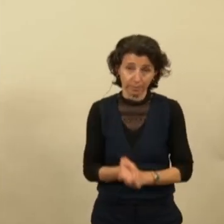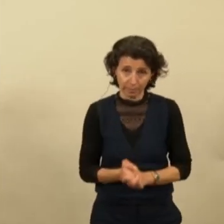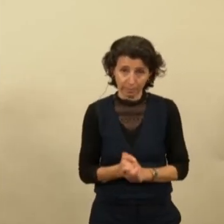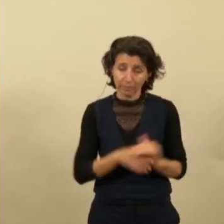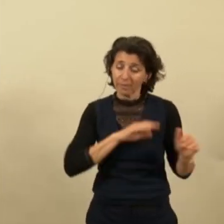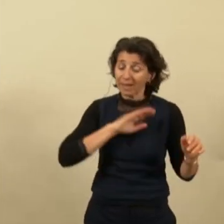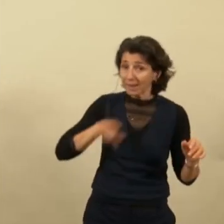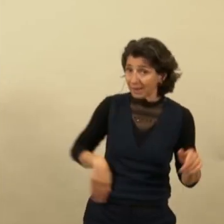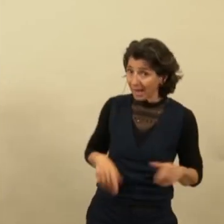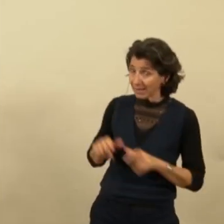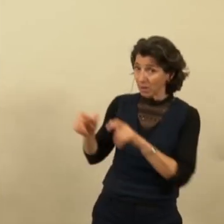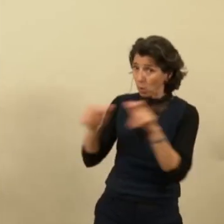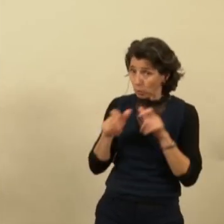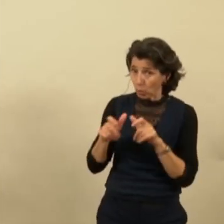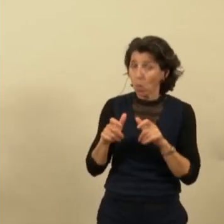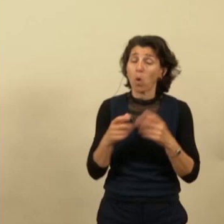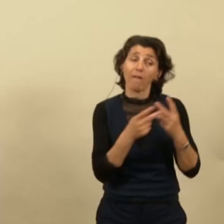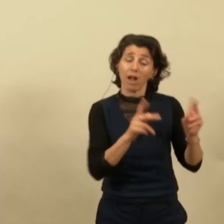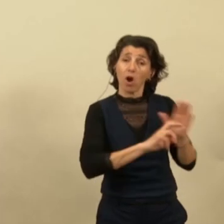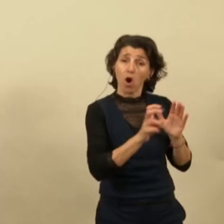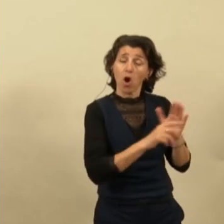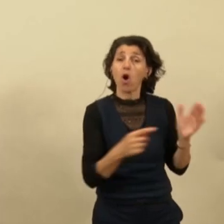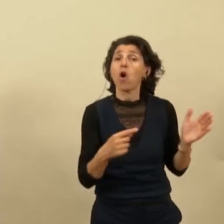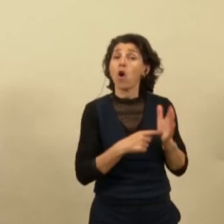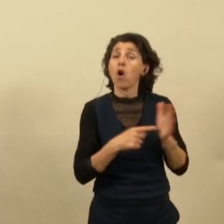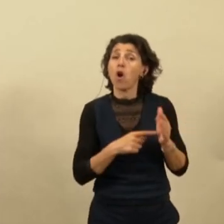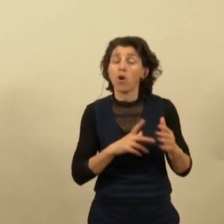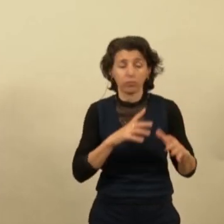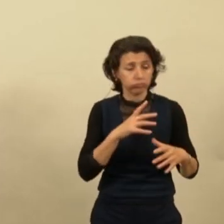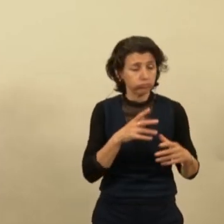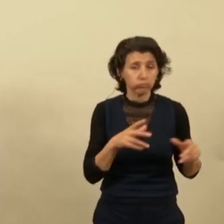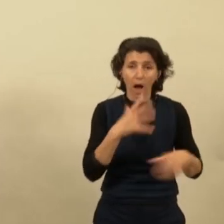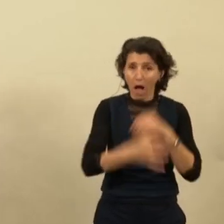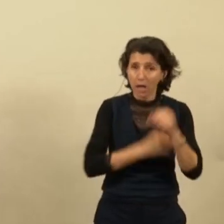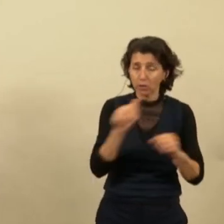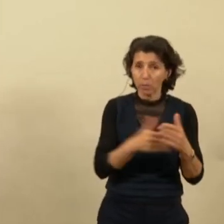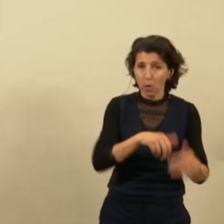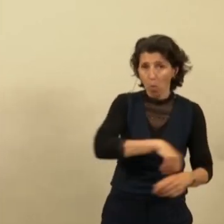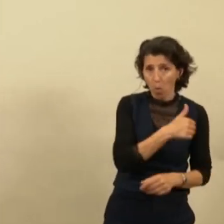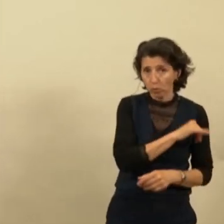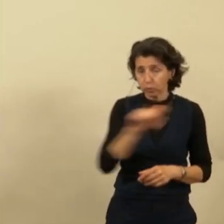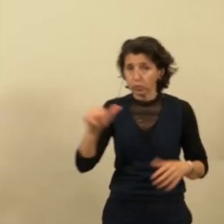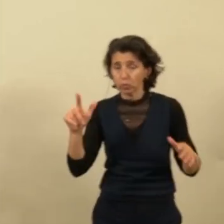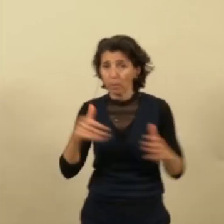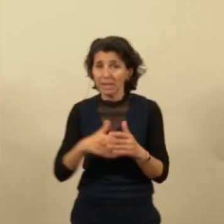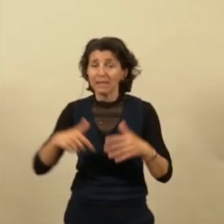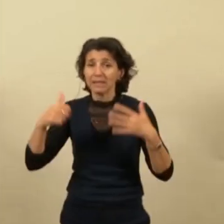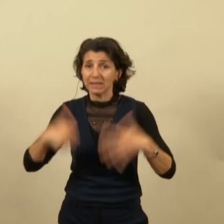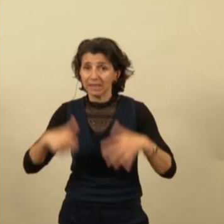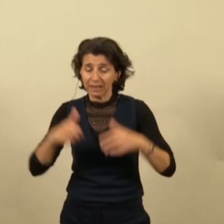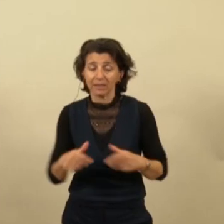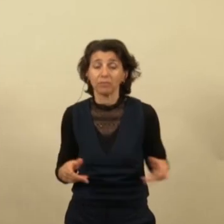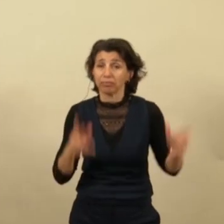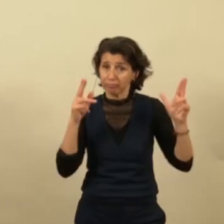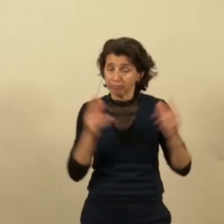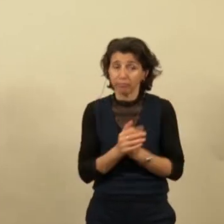régionale des comptes concernent les exercices 2011 à 2016 ainsi dans l'intérêt des contribuables et des